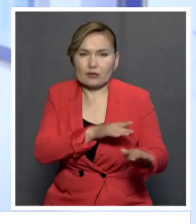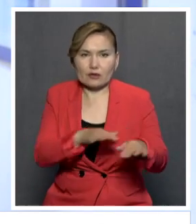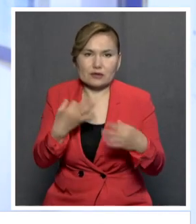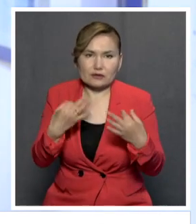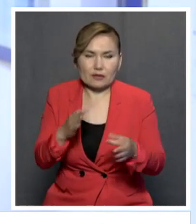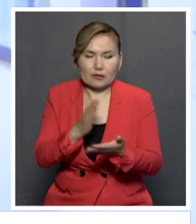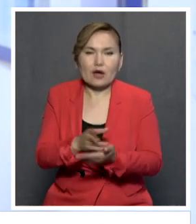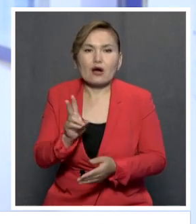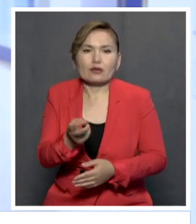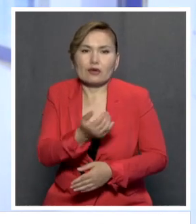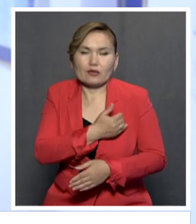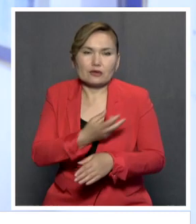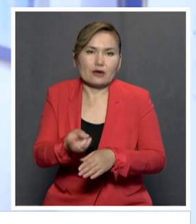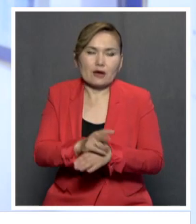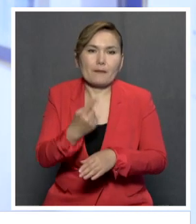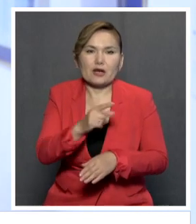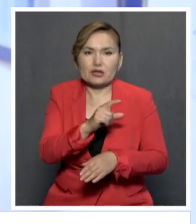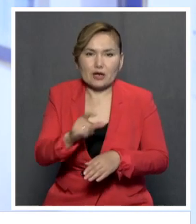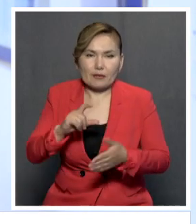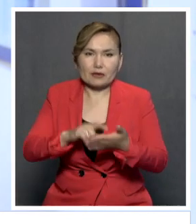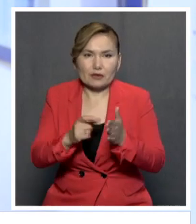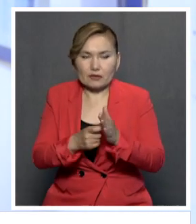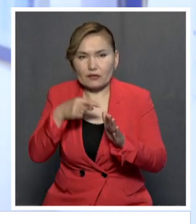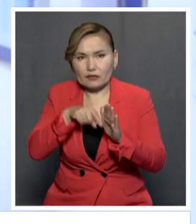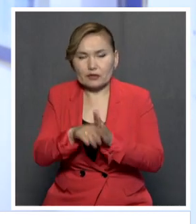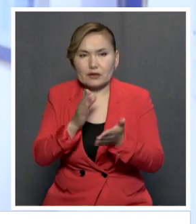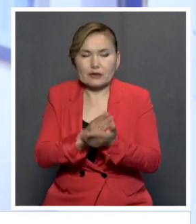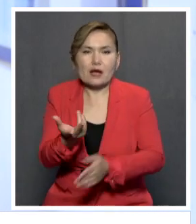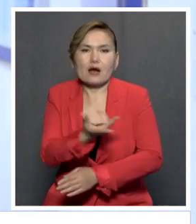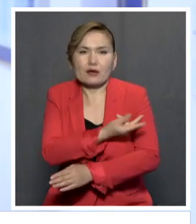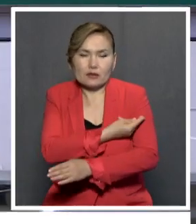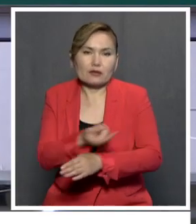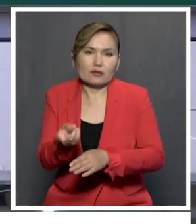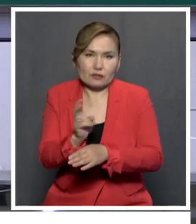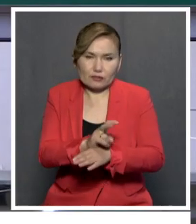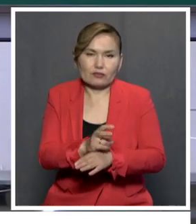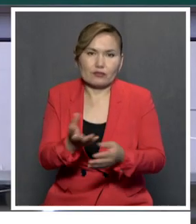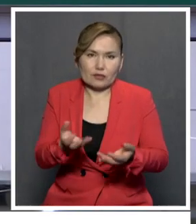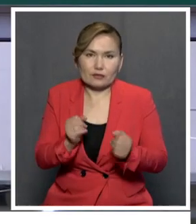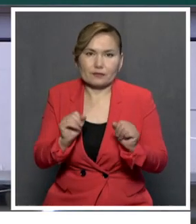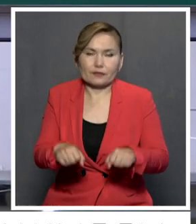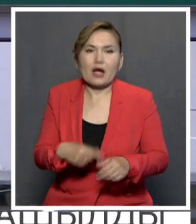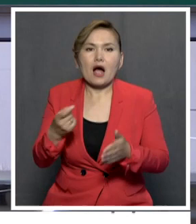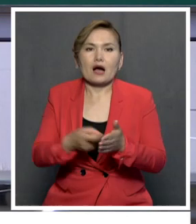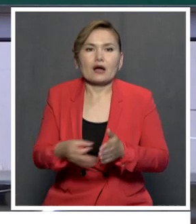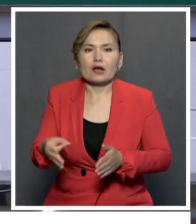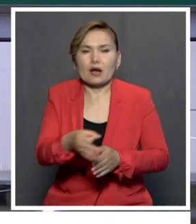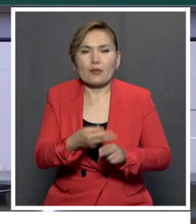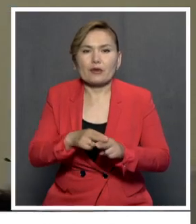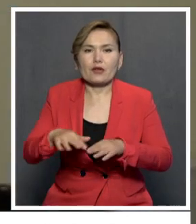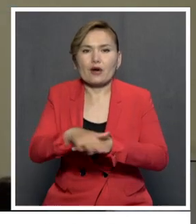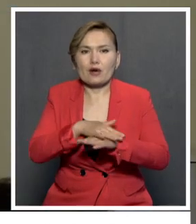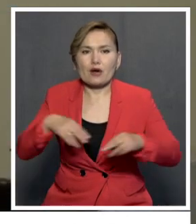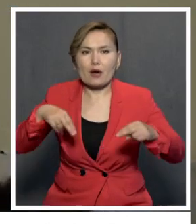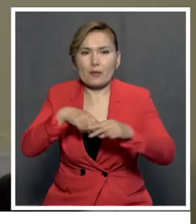деушілер болатын болса, осы бірінші қабатында орналасқан келіп өздерінің аттарын салысуға болады. Қарағанды облысында көпшілік